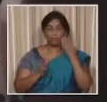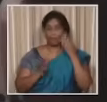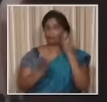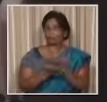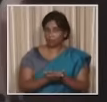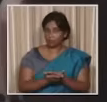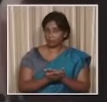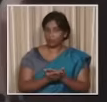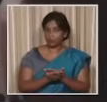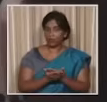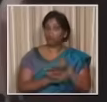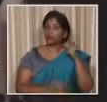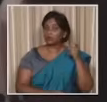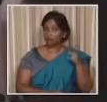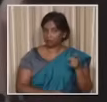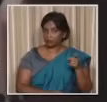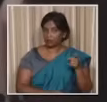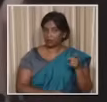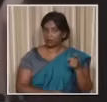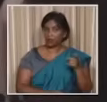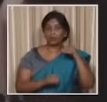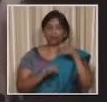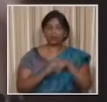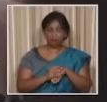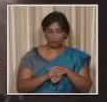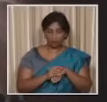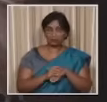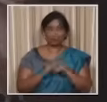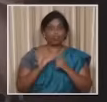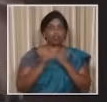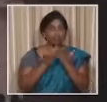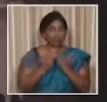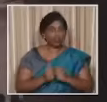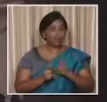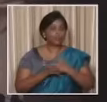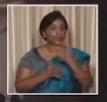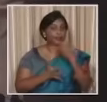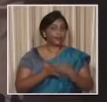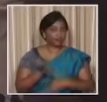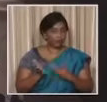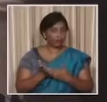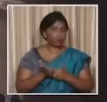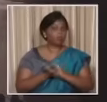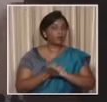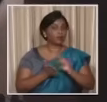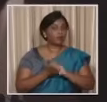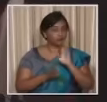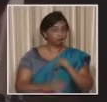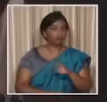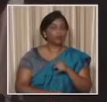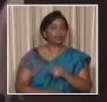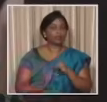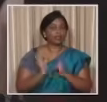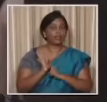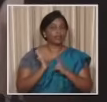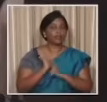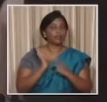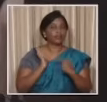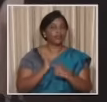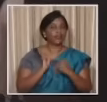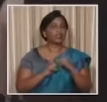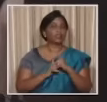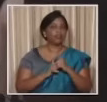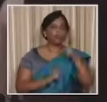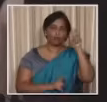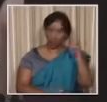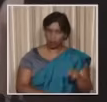කරපු ඒ අභ්‍යන්තර විගණන වාර්තාව ලියලා තියෙන්නේ NVT ධම්මික